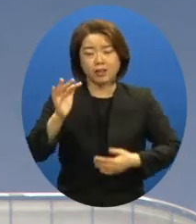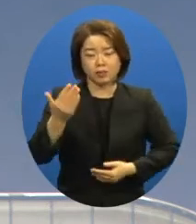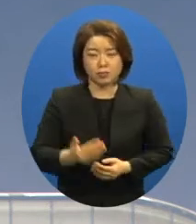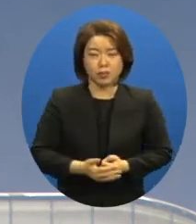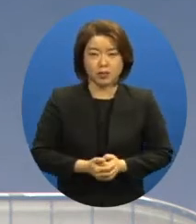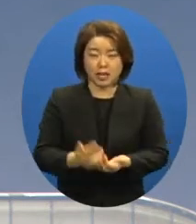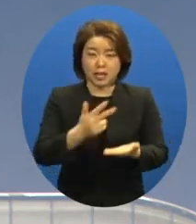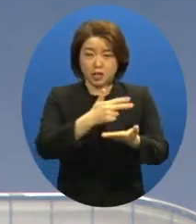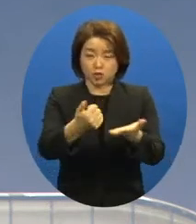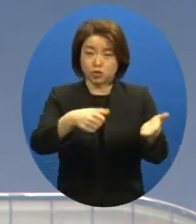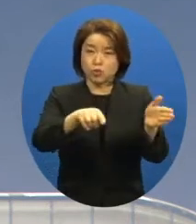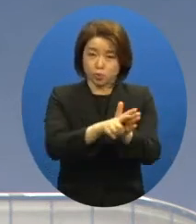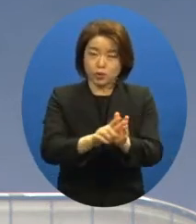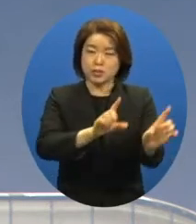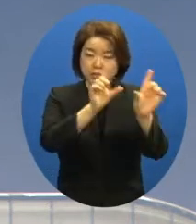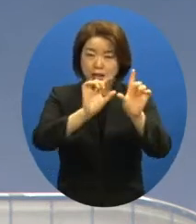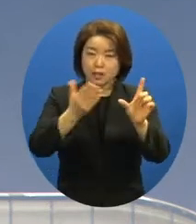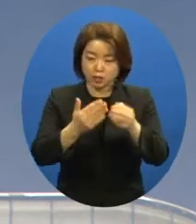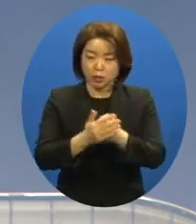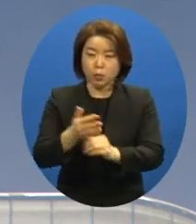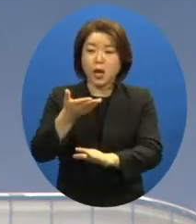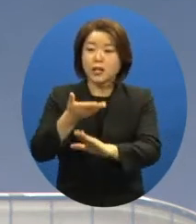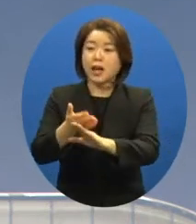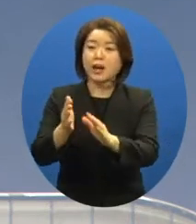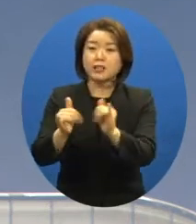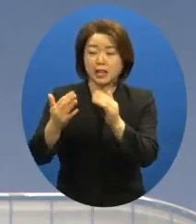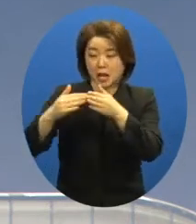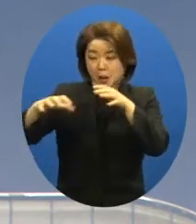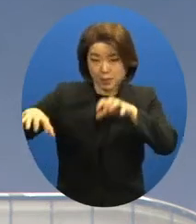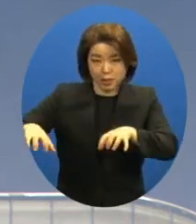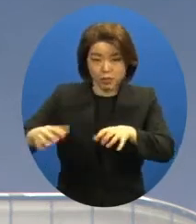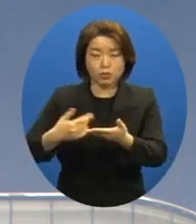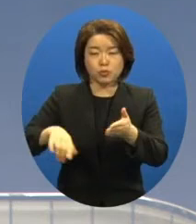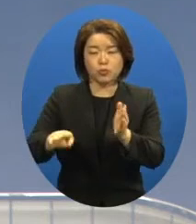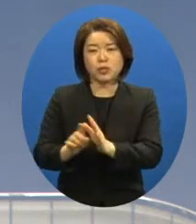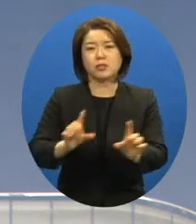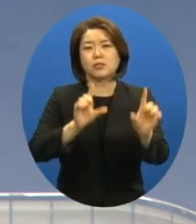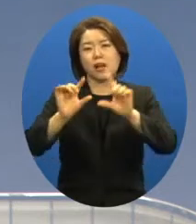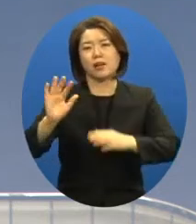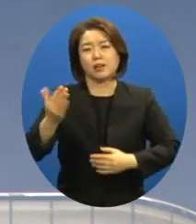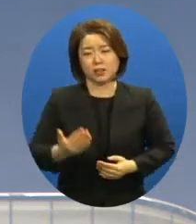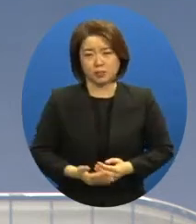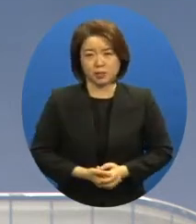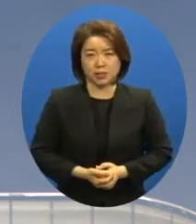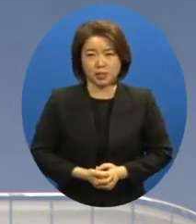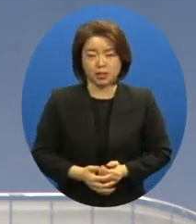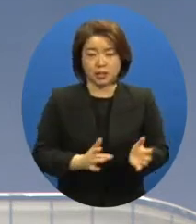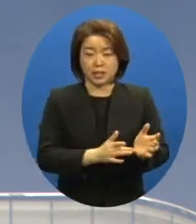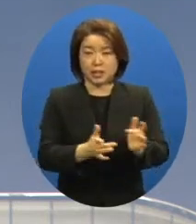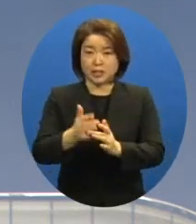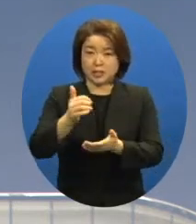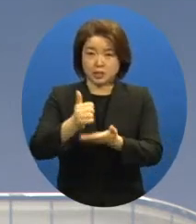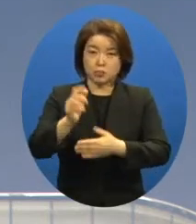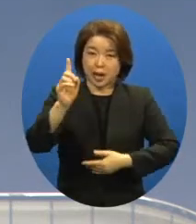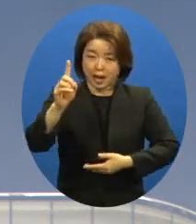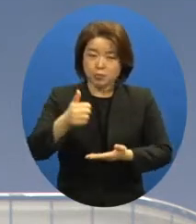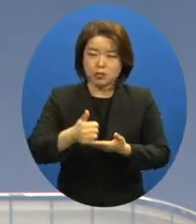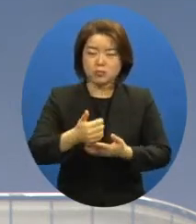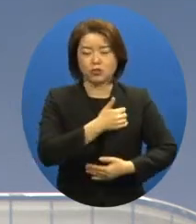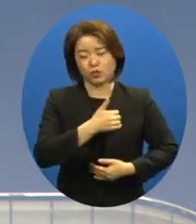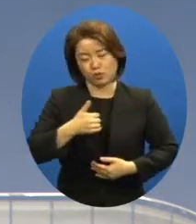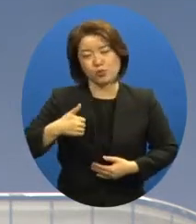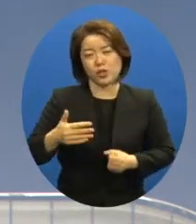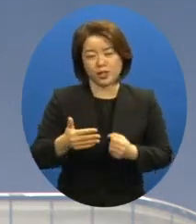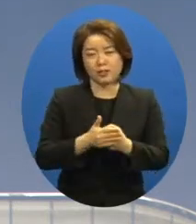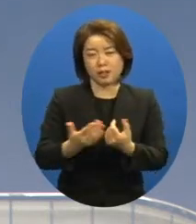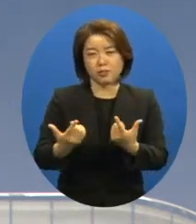주님을 위해서 살게 되고 다른 사람, 이웃을 위해서 살게 됩니다. 예수님 한 분이면 충분하니까요.